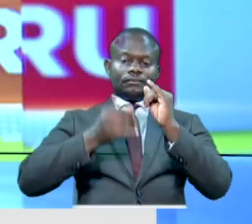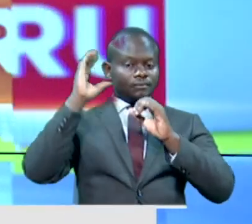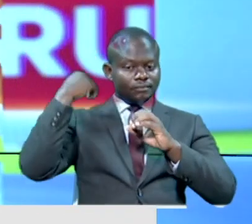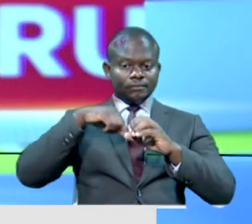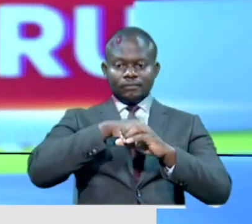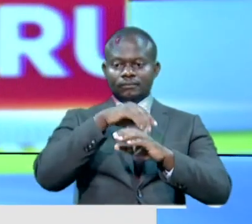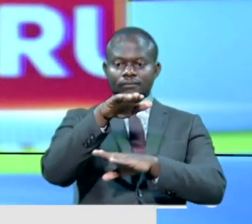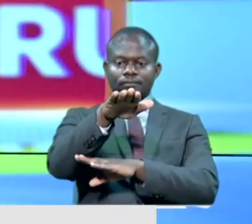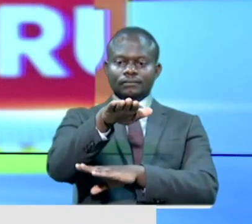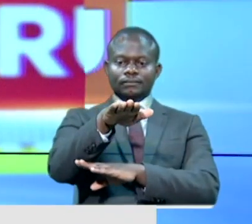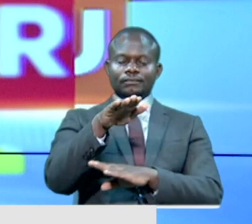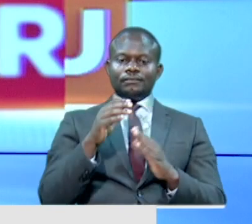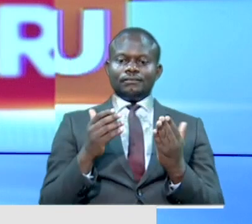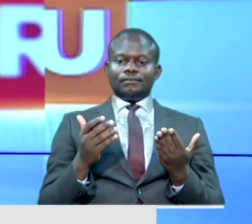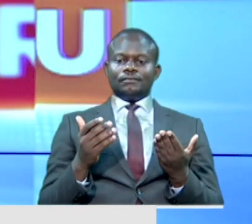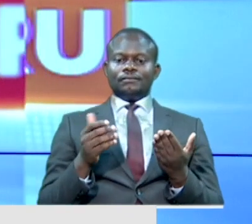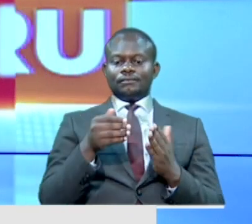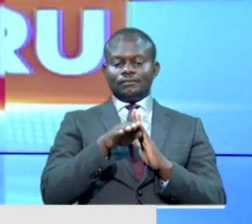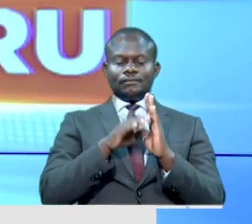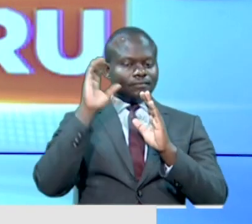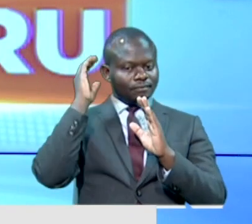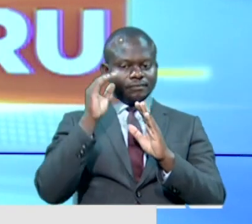muri iki gicamunsi indi gahunda